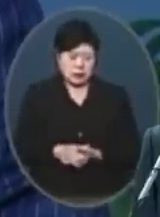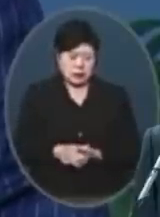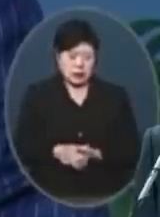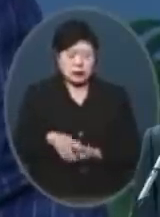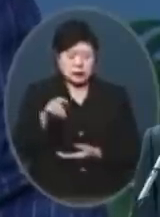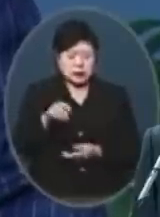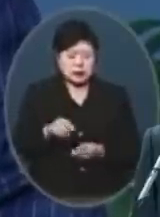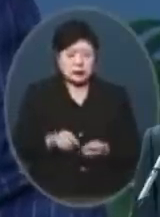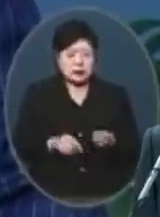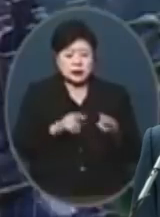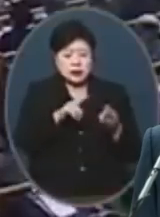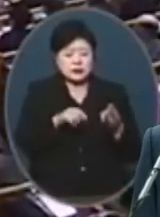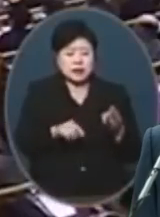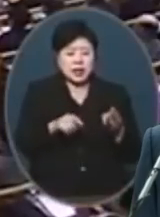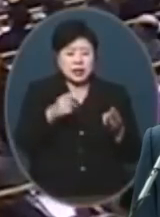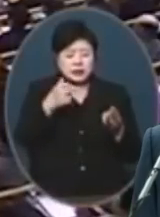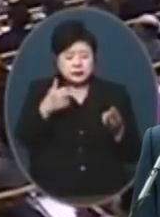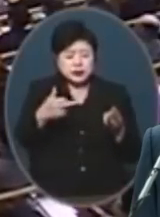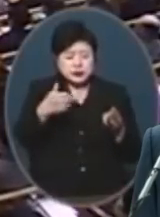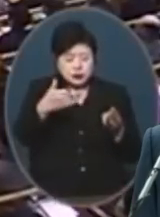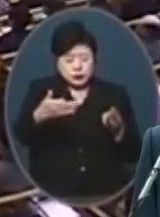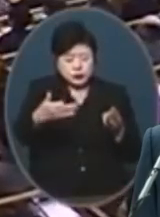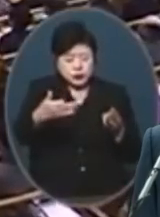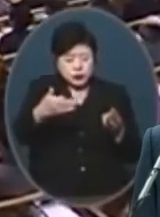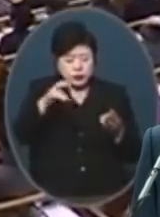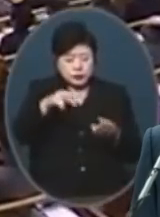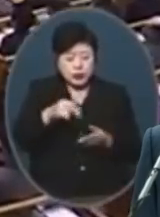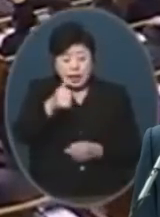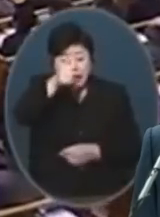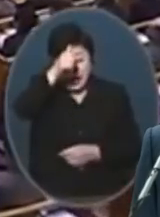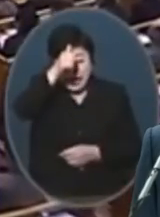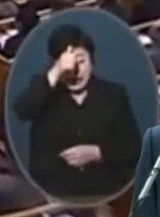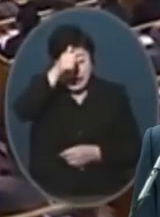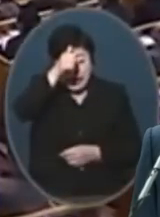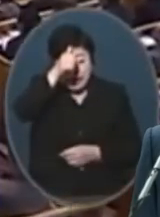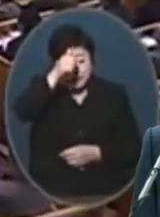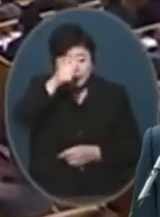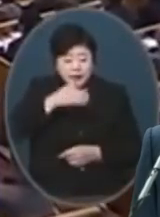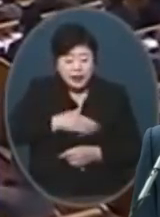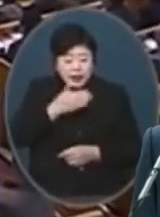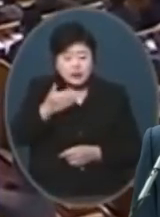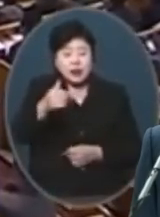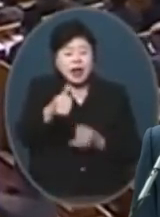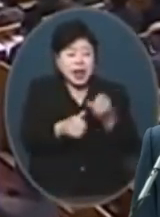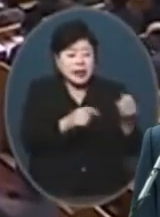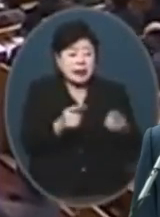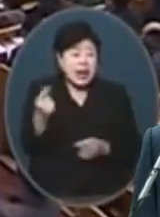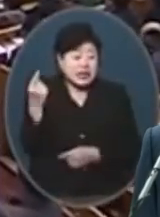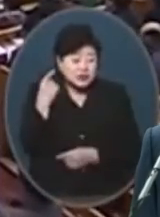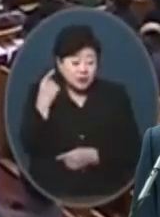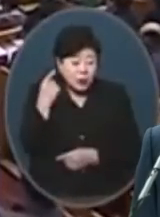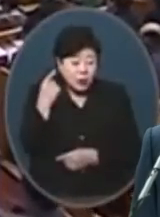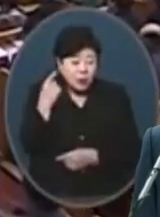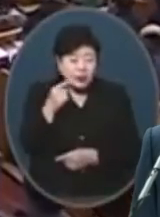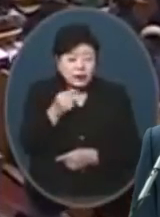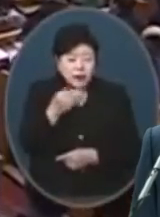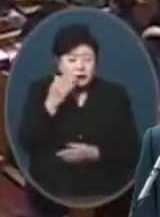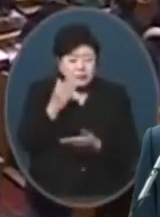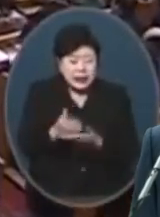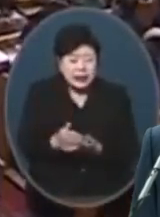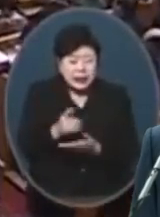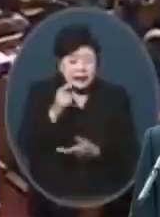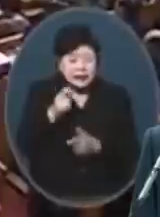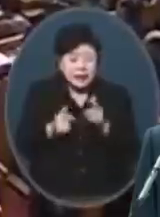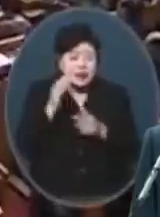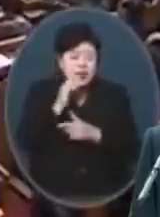창세기 3장 12절로 19절 보면 아담에게 이르시되 내가 내 아내의 말을 듣고 내가 내게 먹지 말라 한